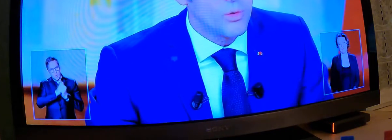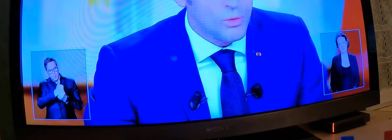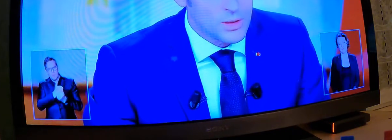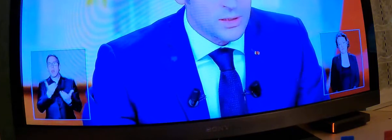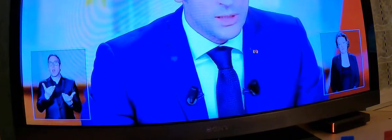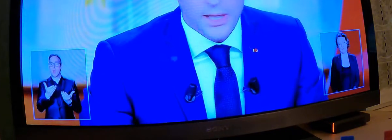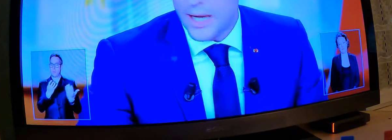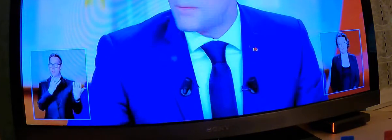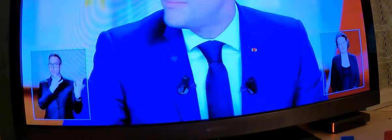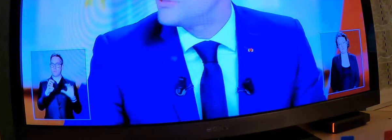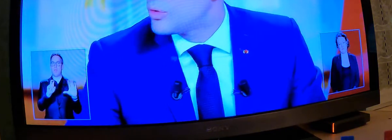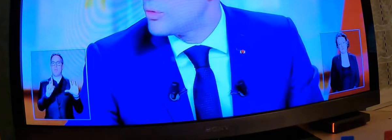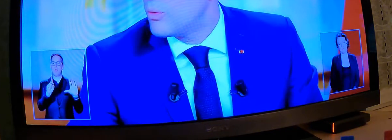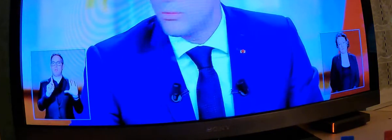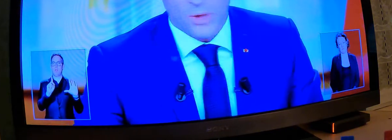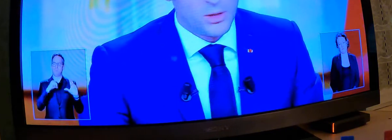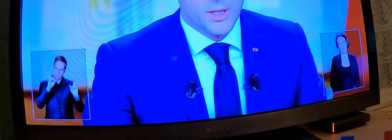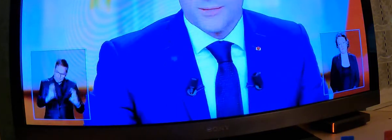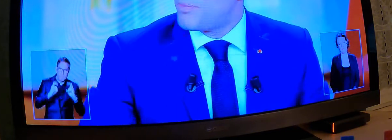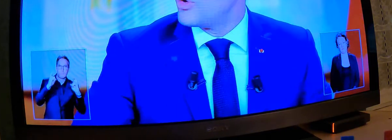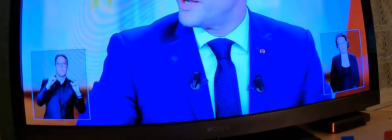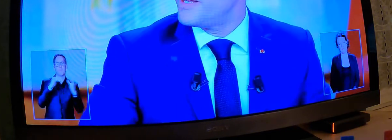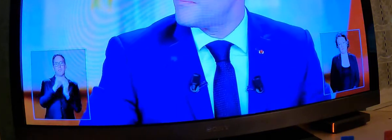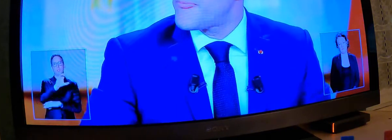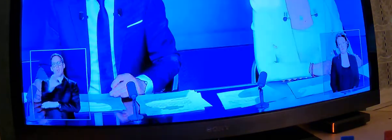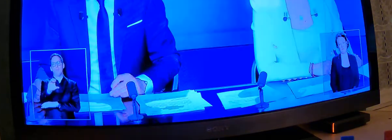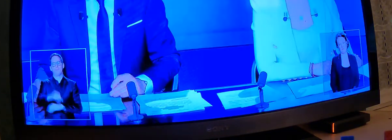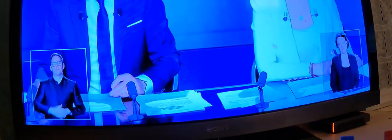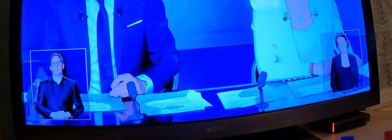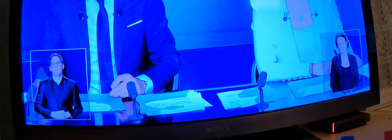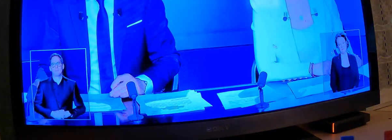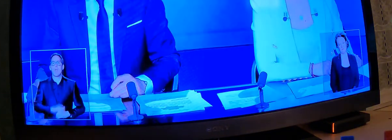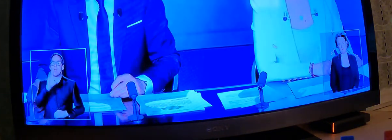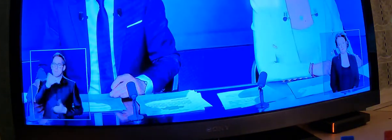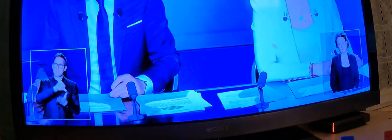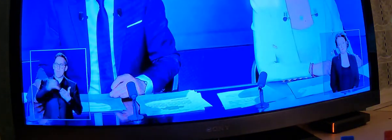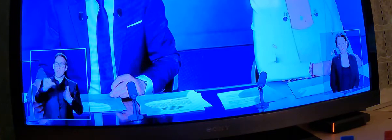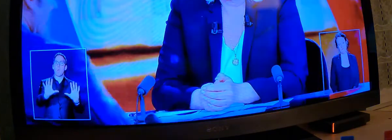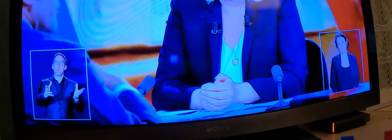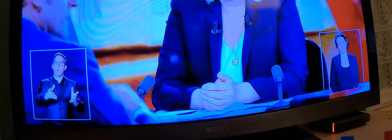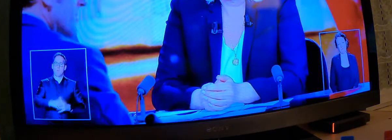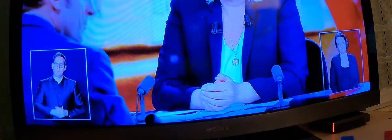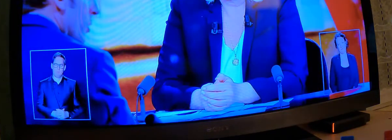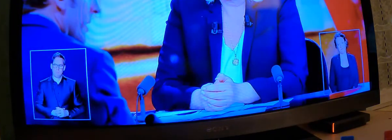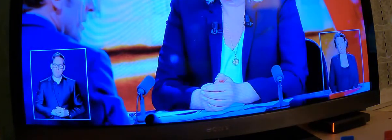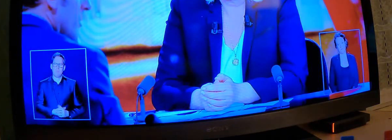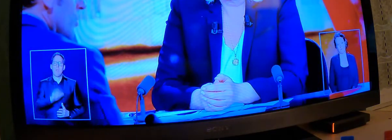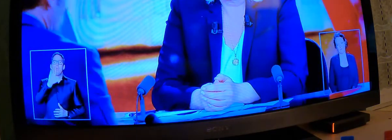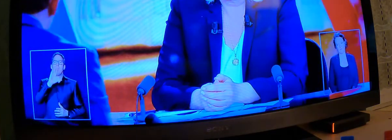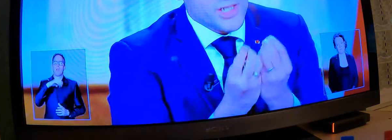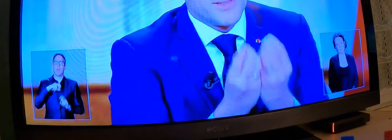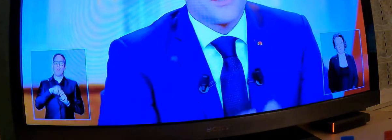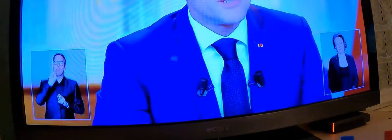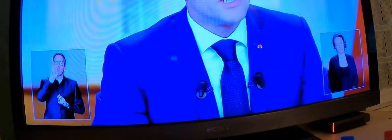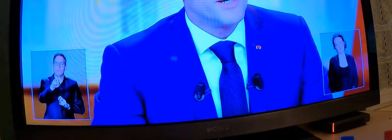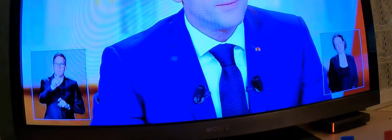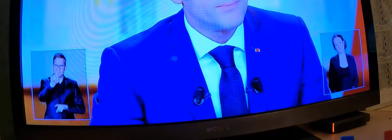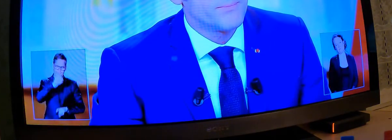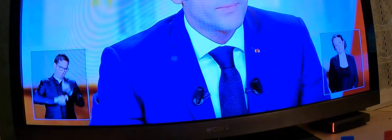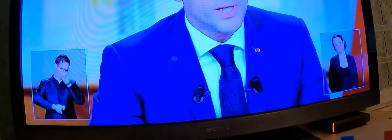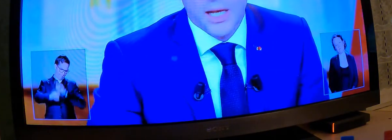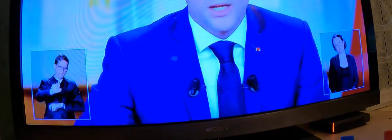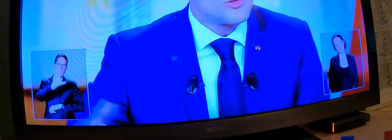980 euros, à 1100 euros. Bon. Ces progrès, il faut pouvoir les financer. Et avant même ces progrès, notre régime est